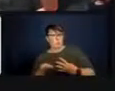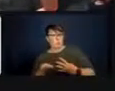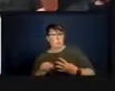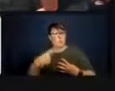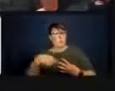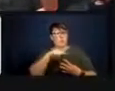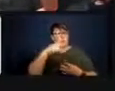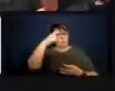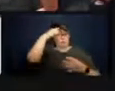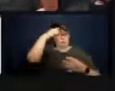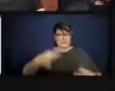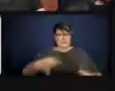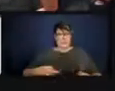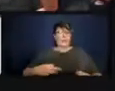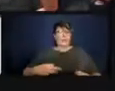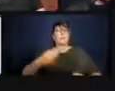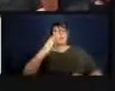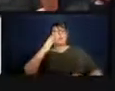kuwa walimu,